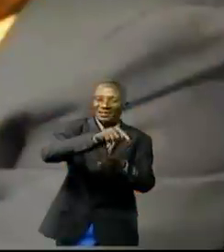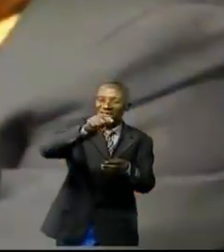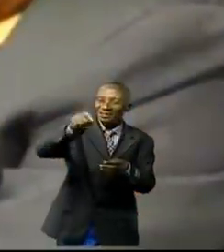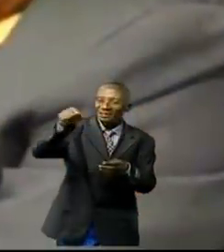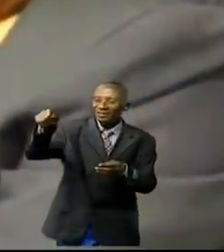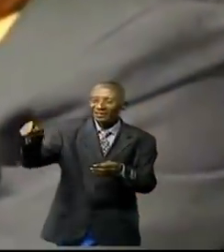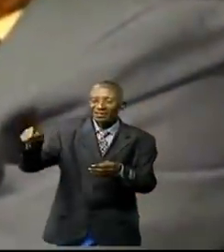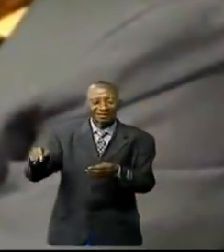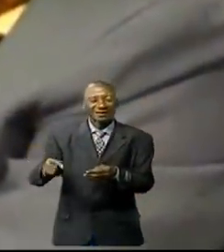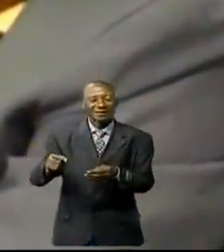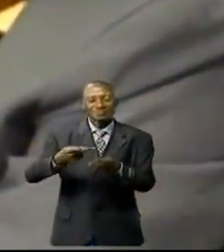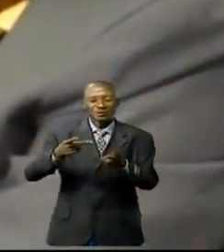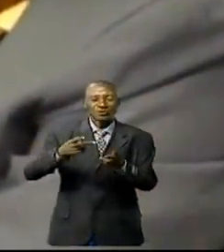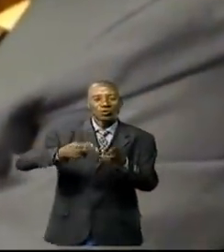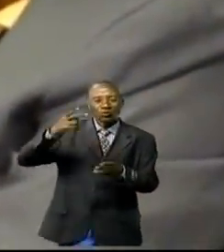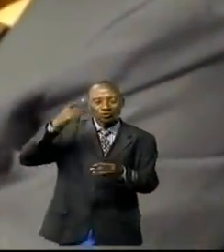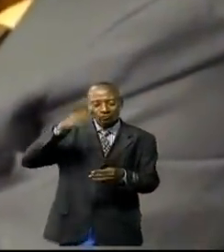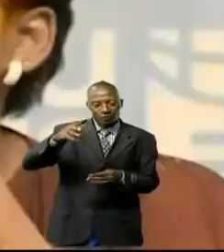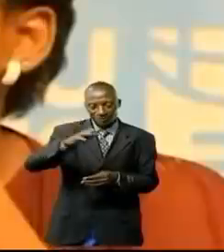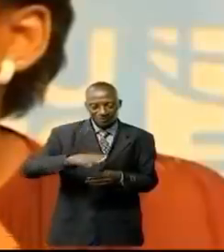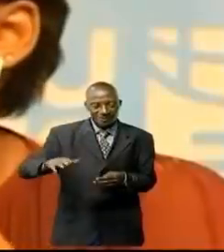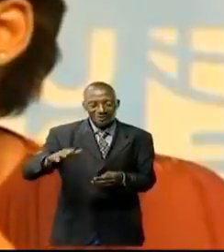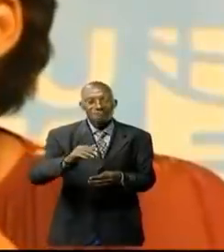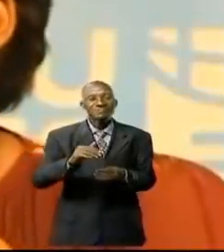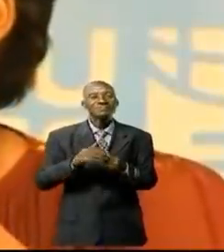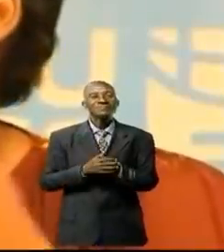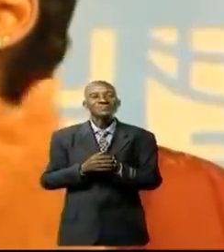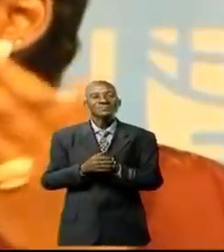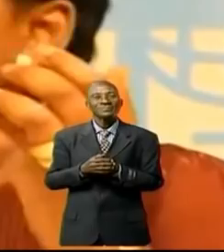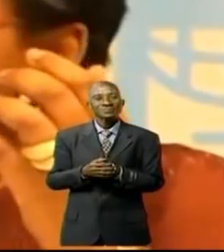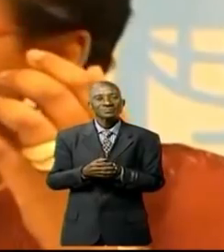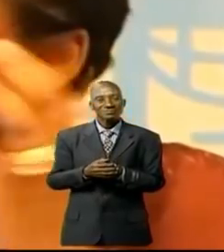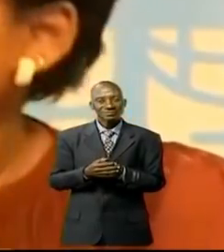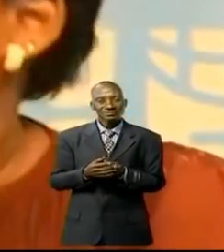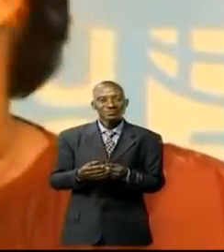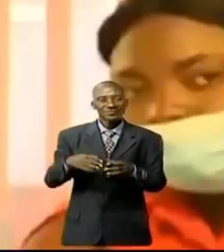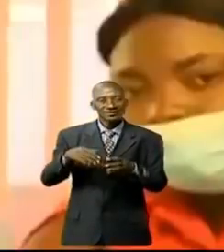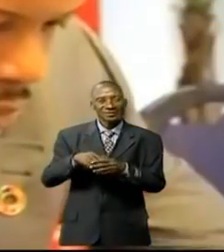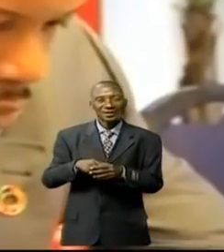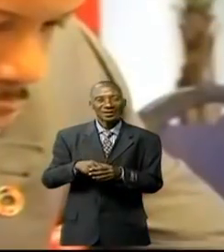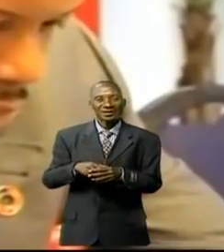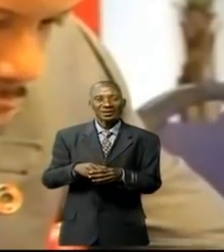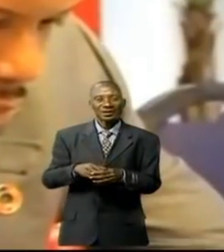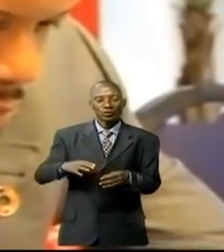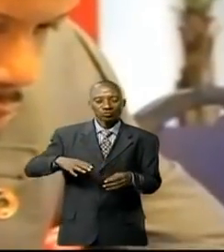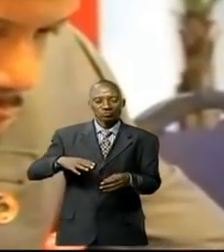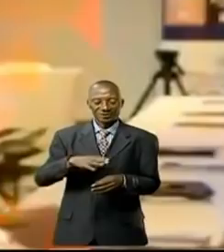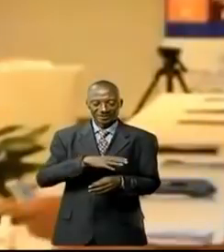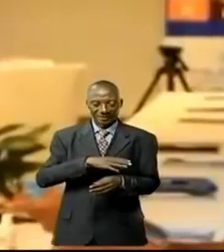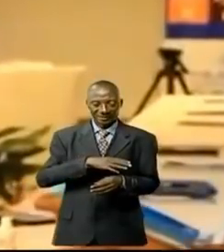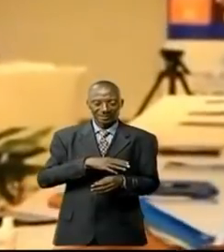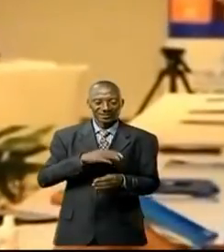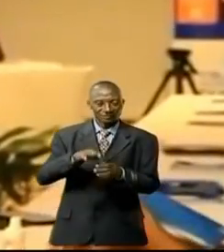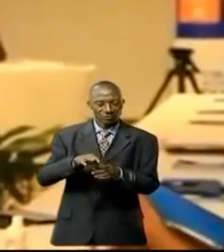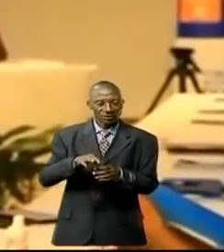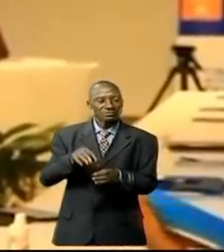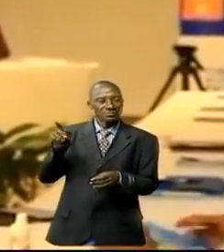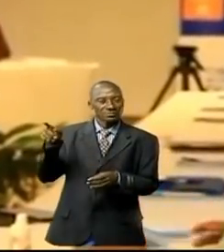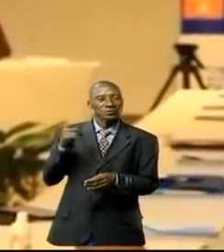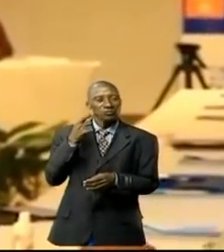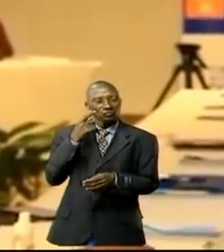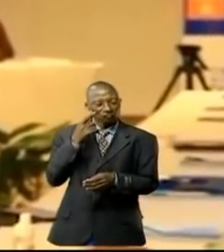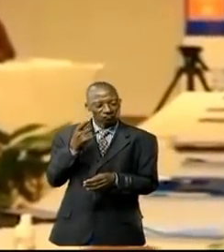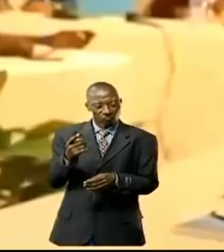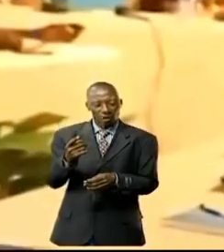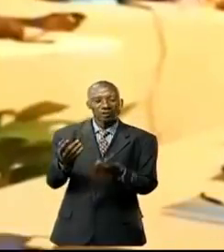du pays, spécialement à la CENI, où l'on doit appliquer cette notion de la représentativité lors des